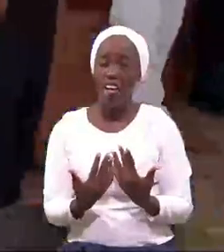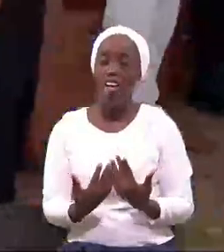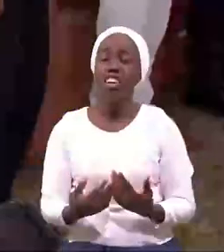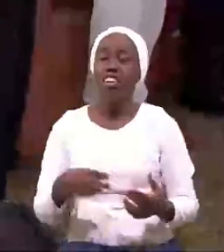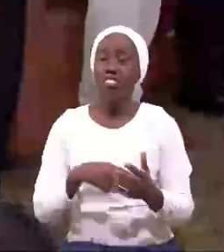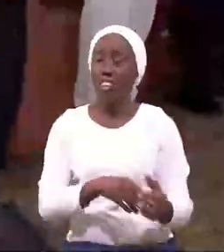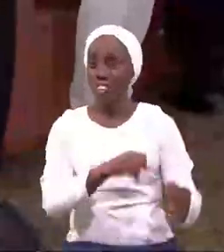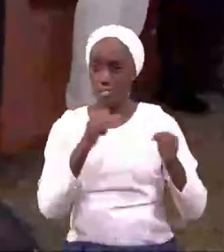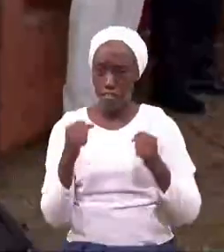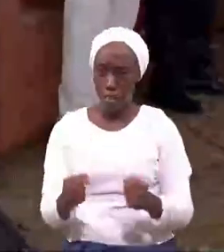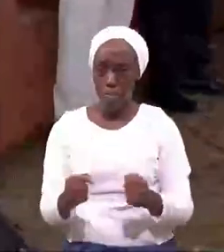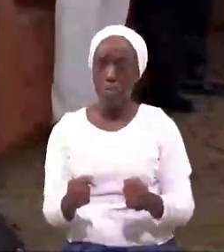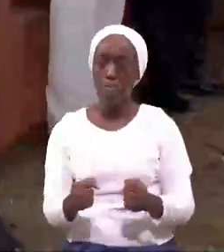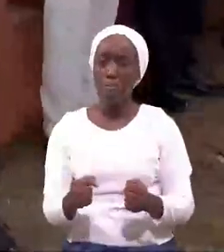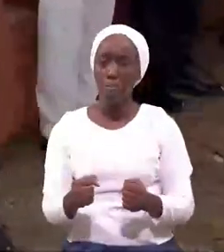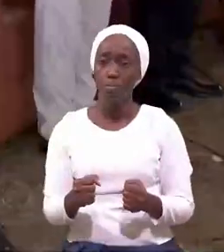la ferveur,